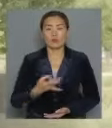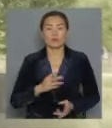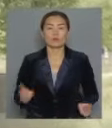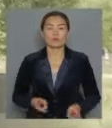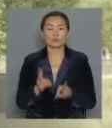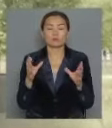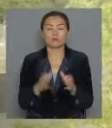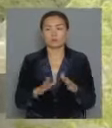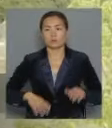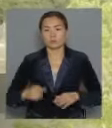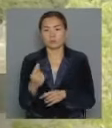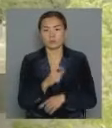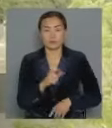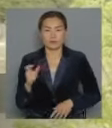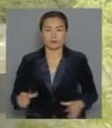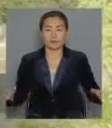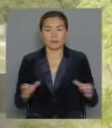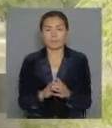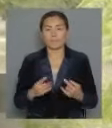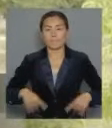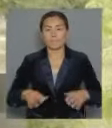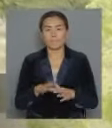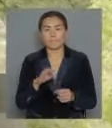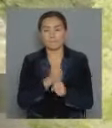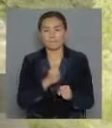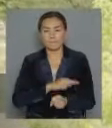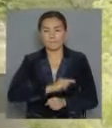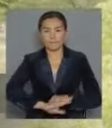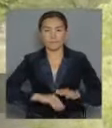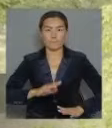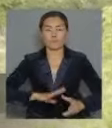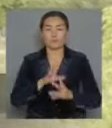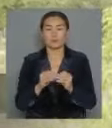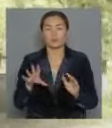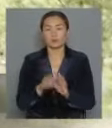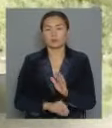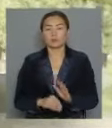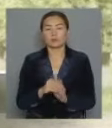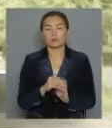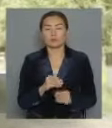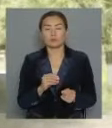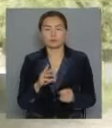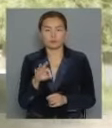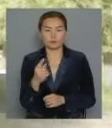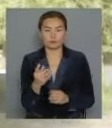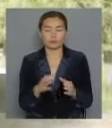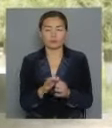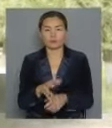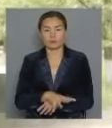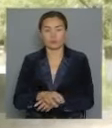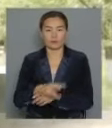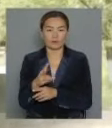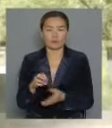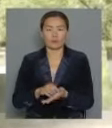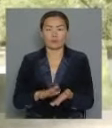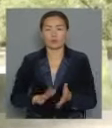сөндіру станциясы мен 11 адамнан тұратын ерікті өрт жасағы бар. Техникалар қатарында ВУ-03 өрт сөндіру насосы орнатылған